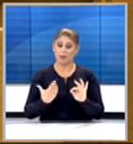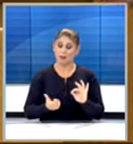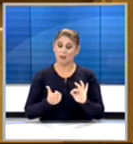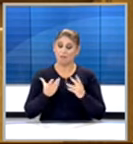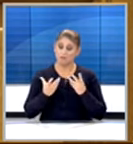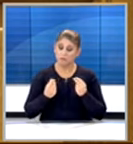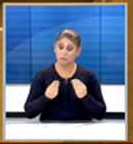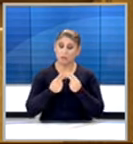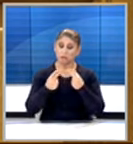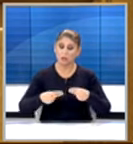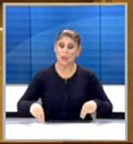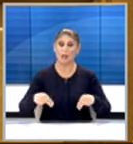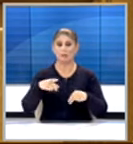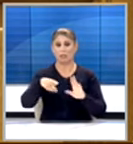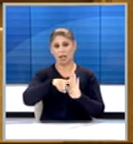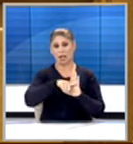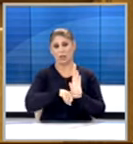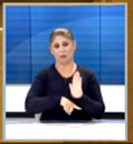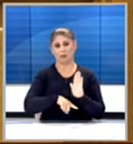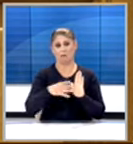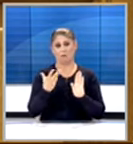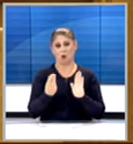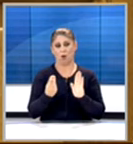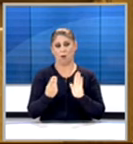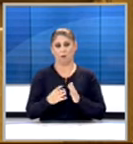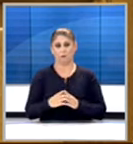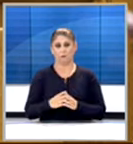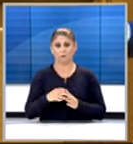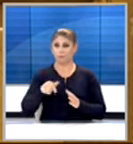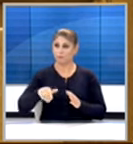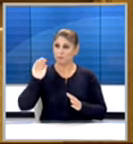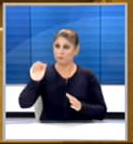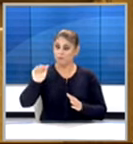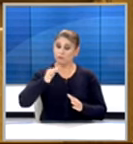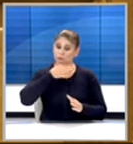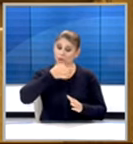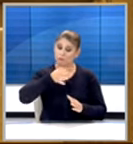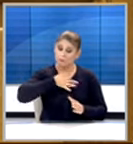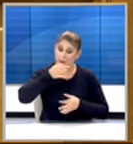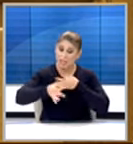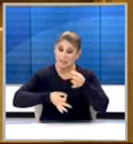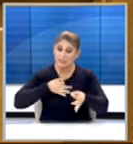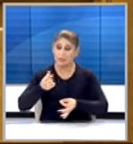πολιτικές συνέπειες κύριο και για αυτές σας καλούμε να δώσετε